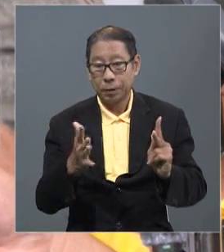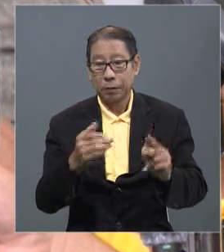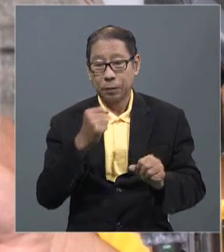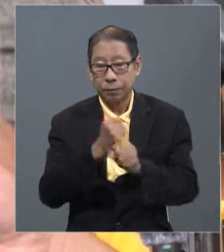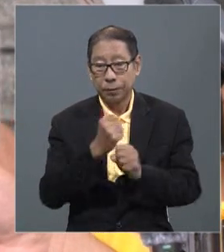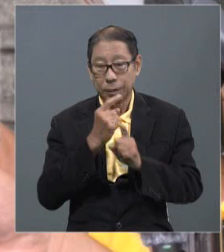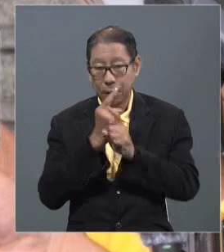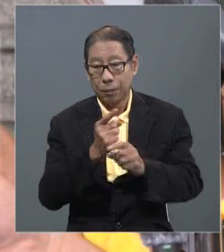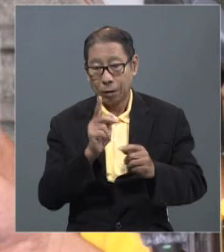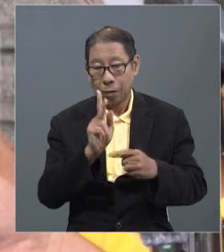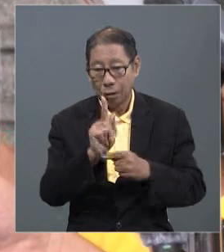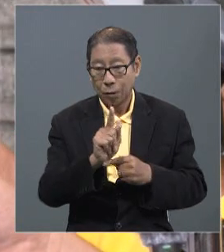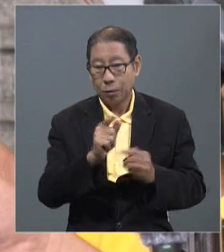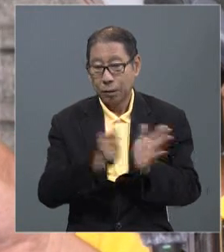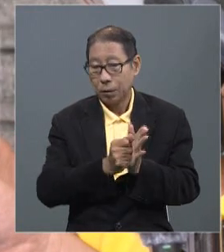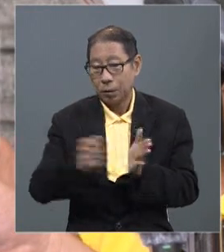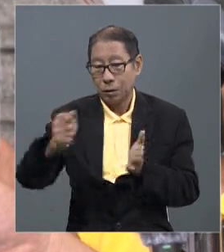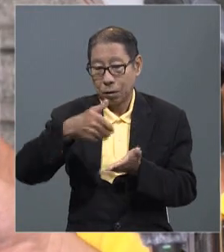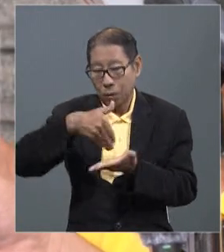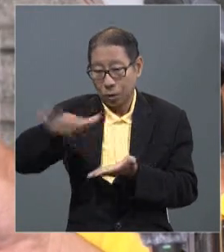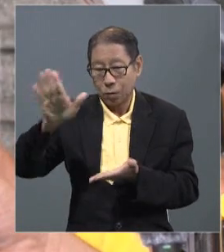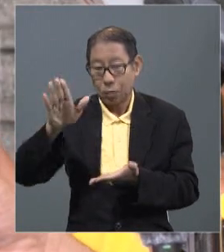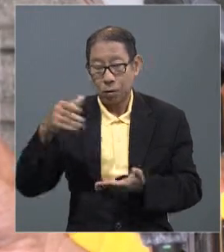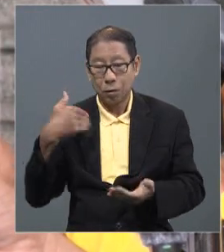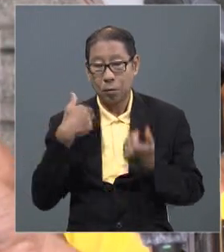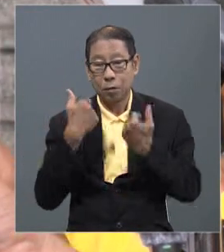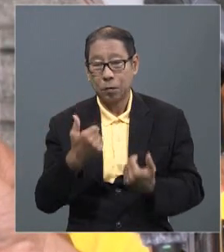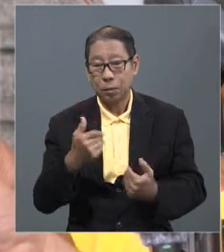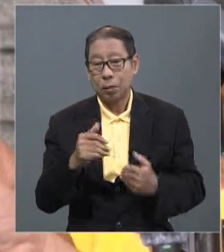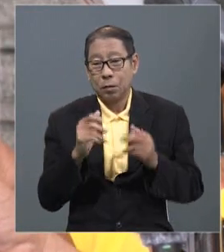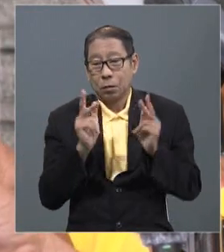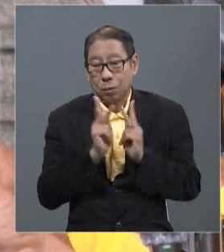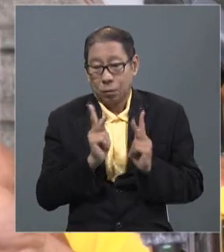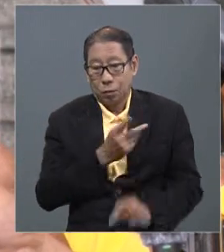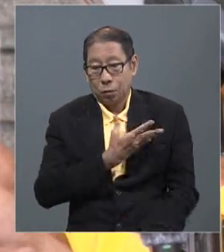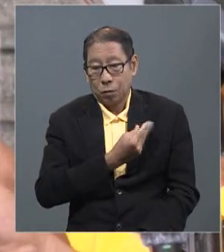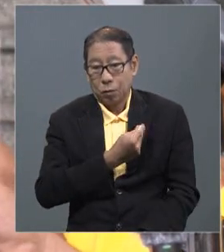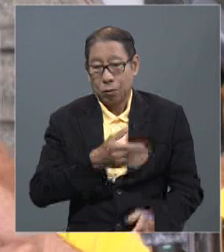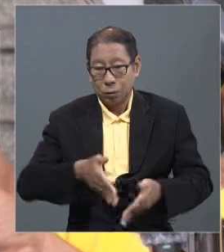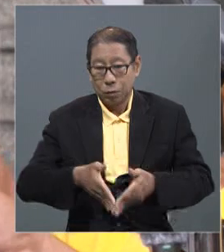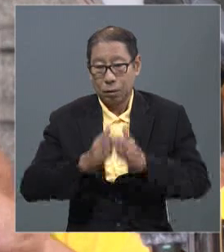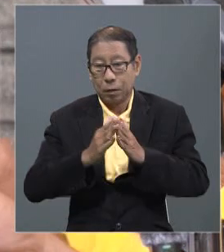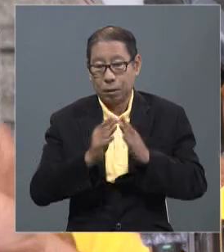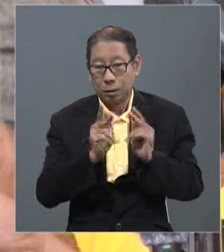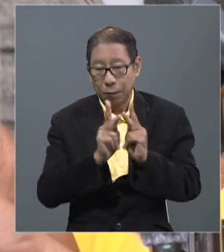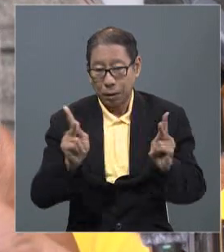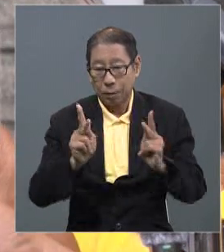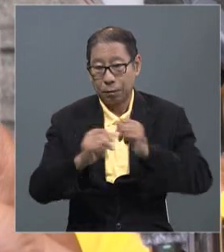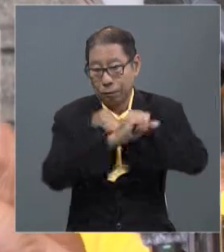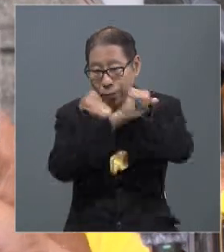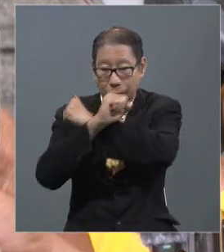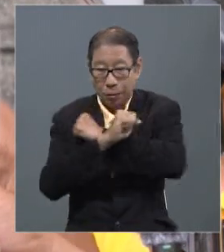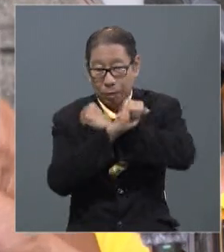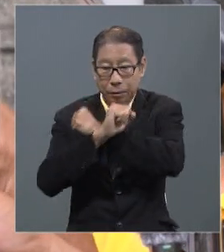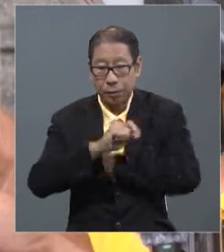ามข้อ1ก็คือสั่งออกไปเลยนะแต่ด้วยความอาจจะกลัวก็เลยตั้งกรรมการกันตัวเองไว้หน่อยแต่ว่าลื